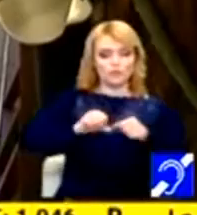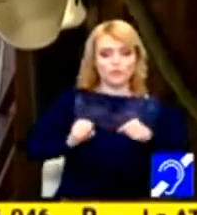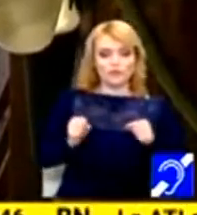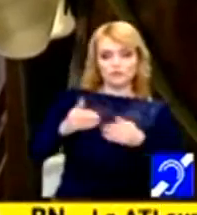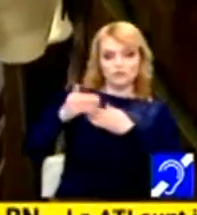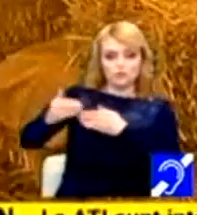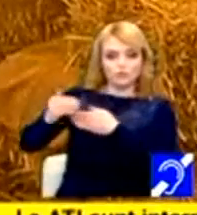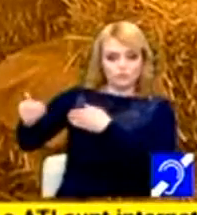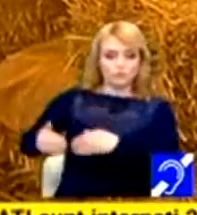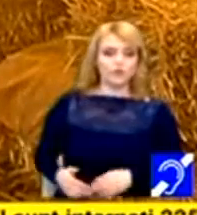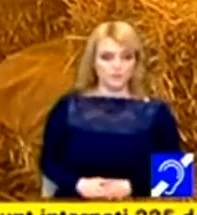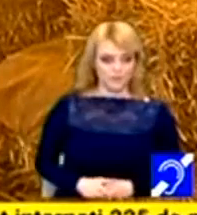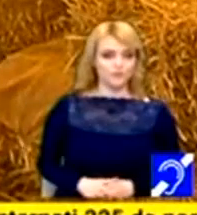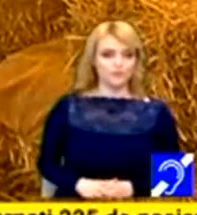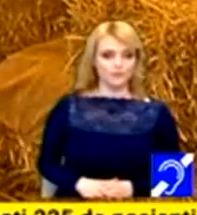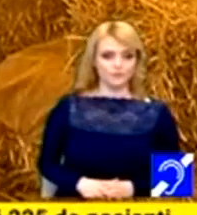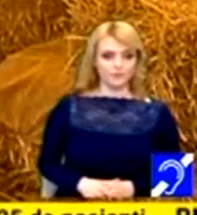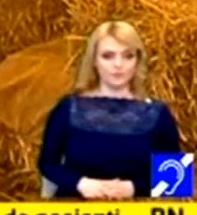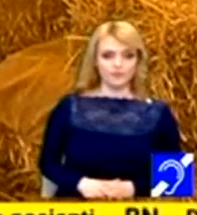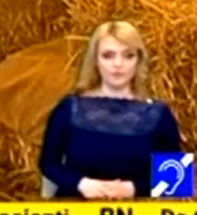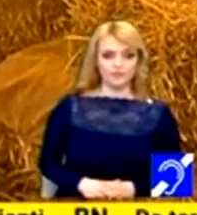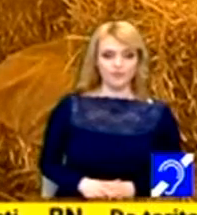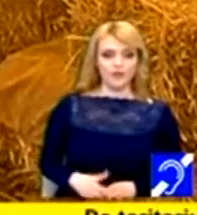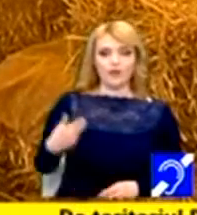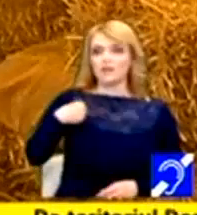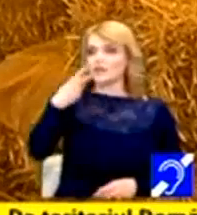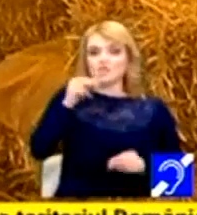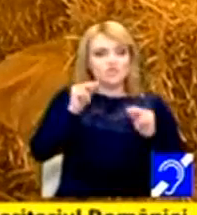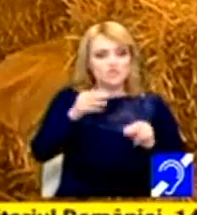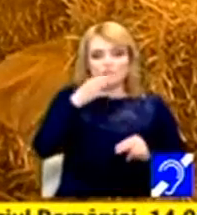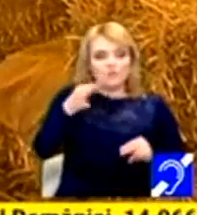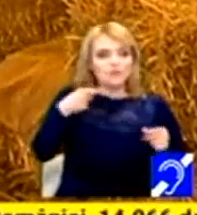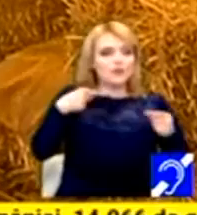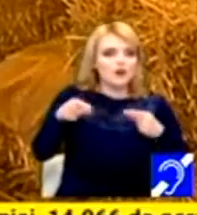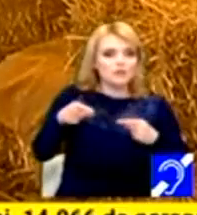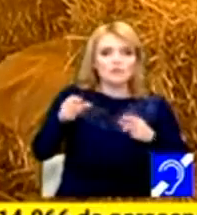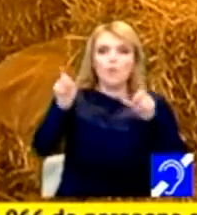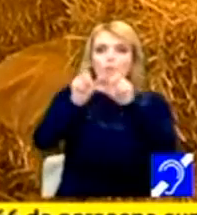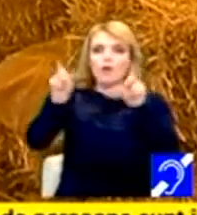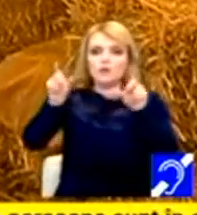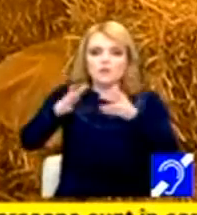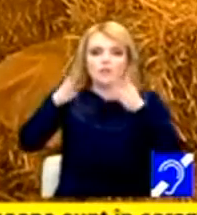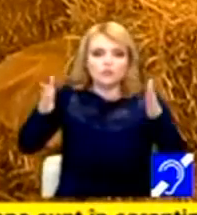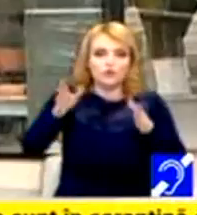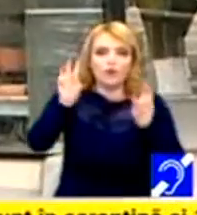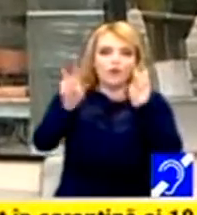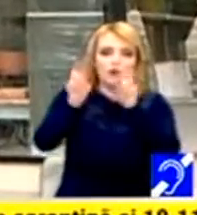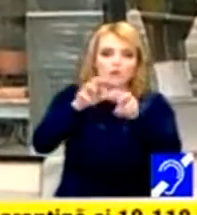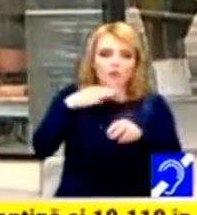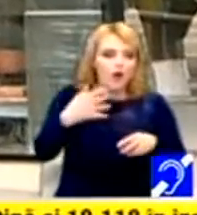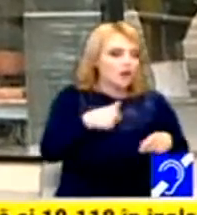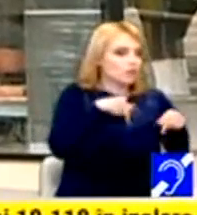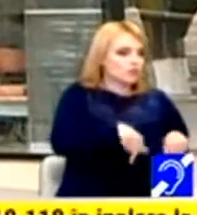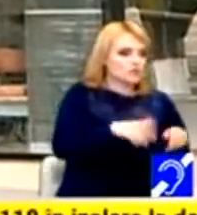publică este o soluție. Nu vedem diferență între un market unde nu este o limită de persoane. În